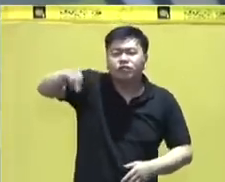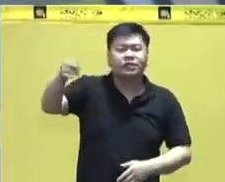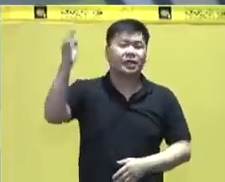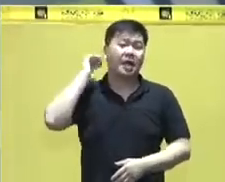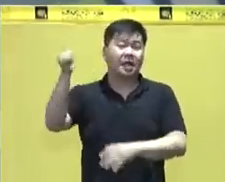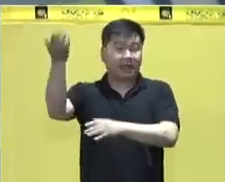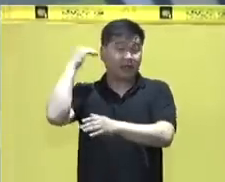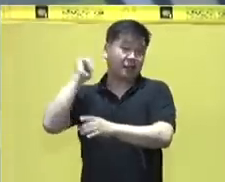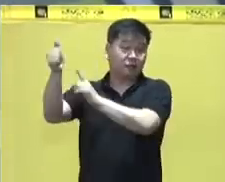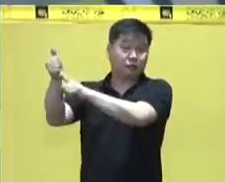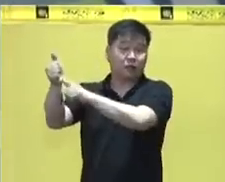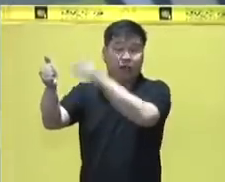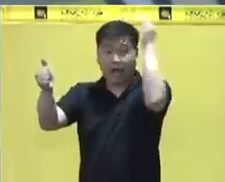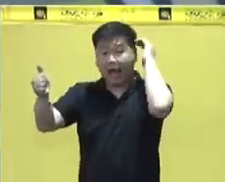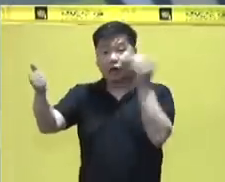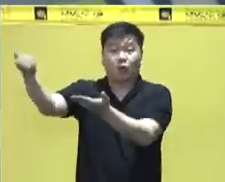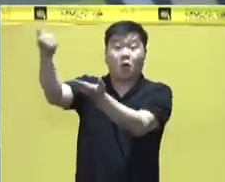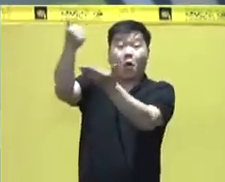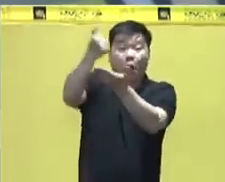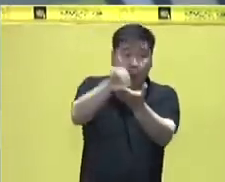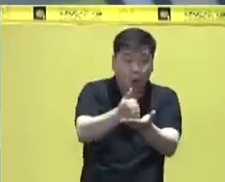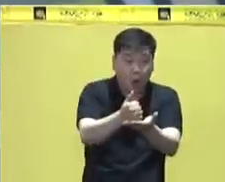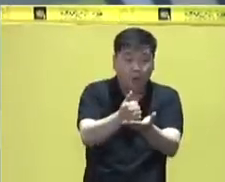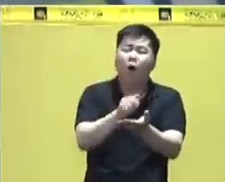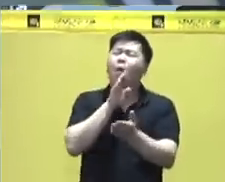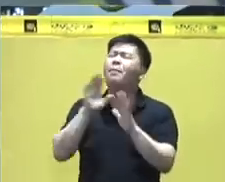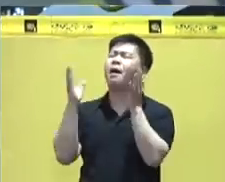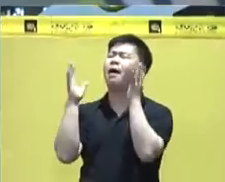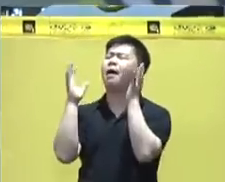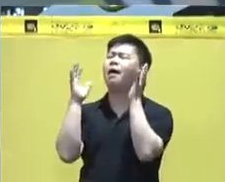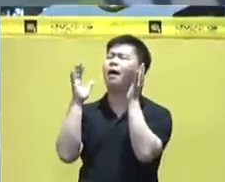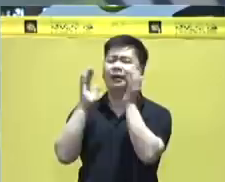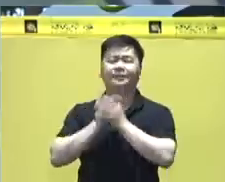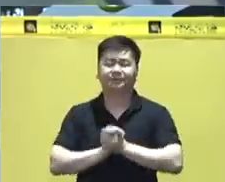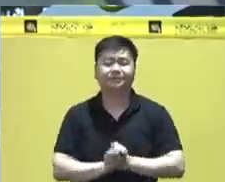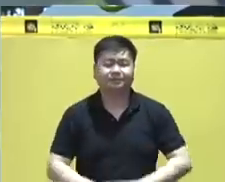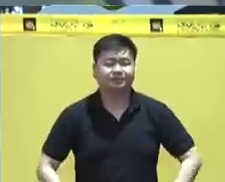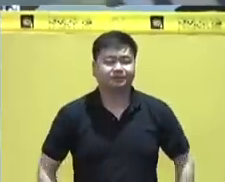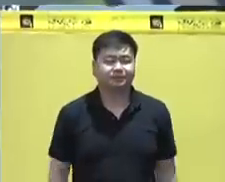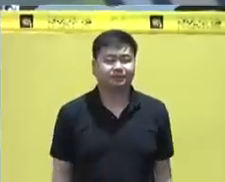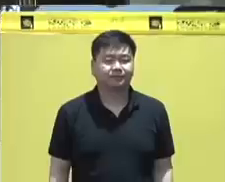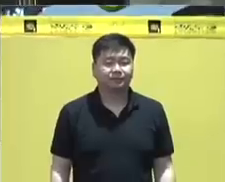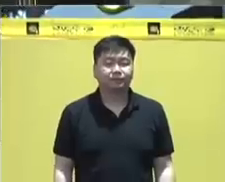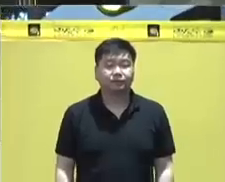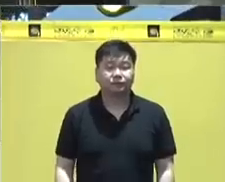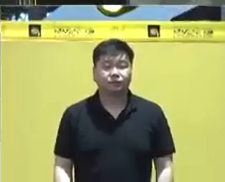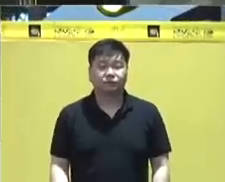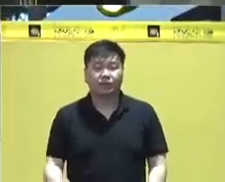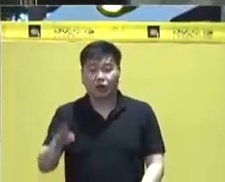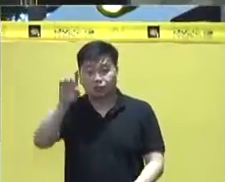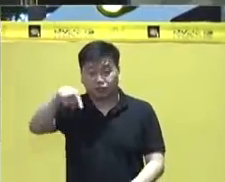방안 정말 된다면 정말 축하하고 우리가 환영합니다. 예, 고맙습니다. 뭐 두 분이